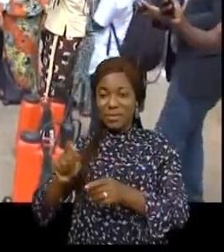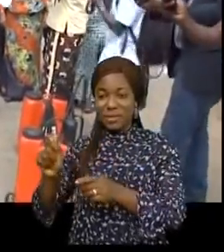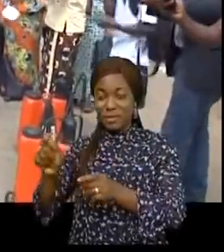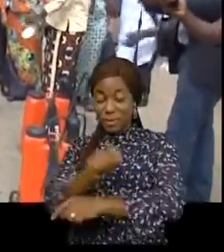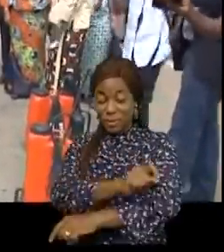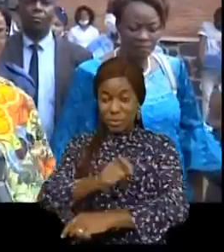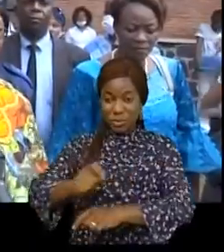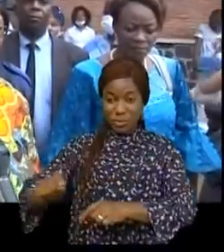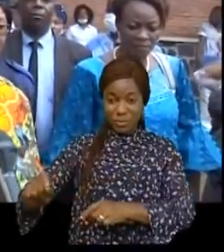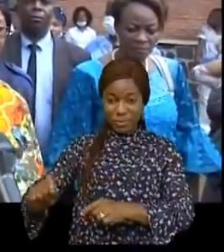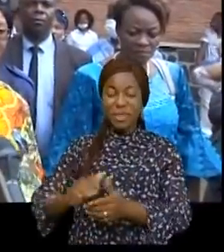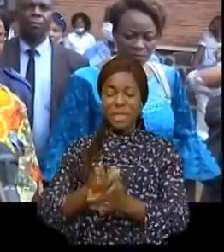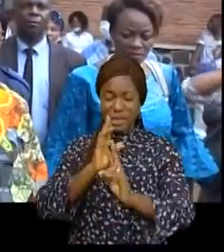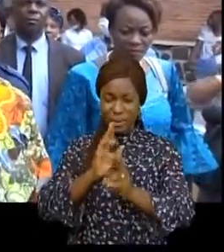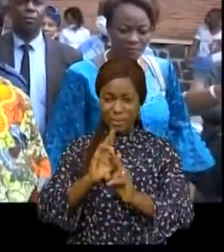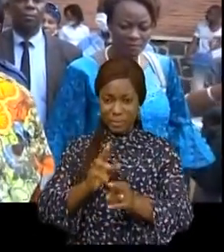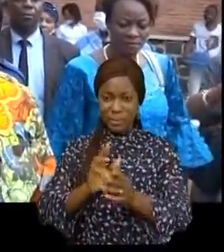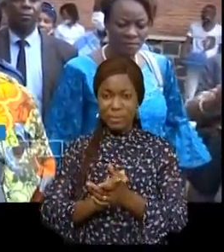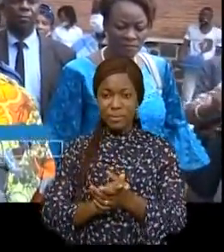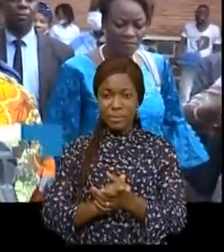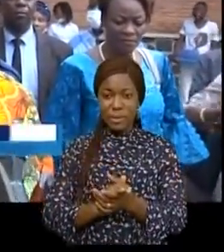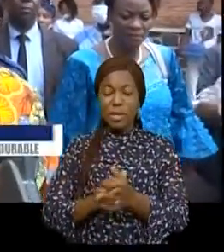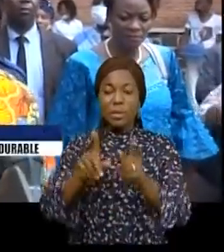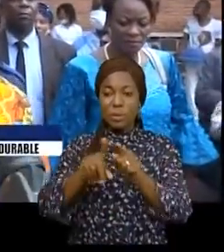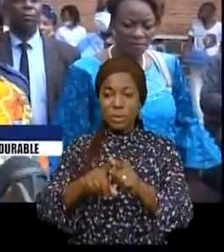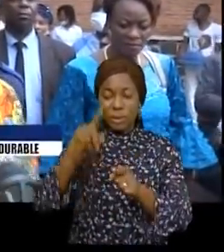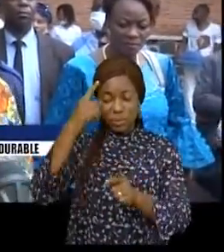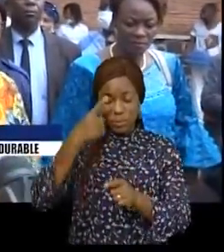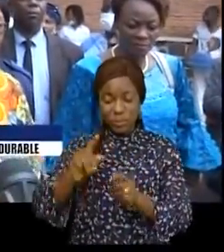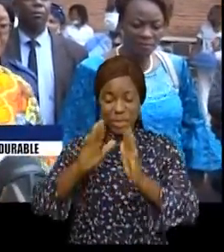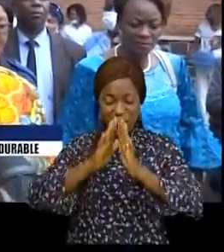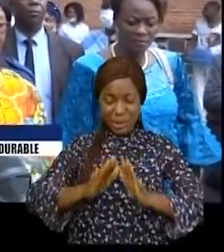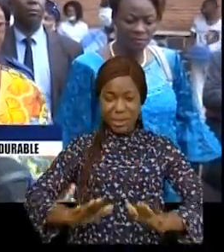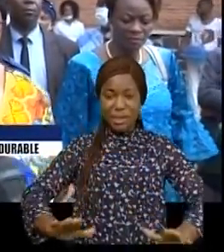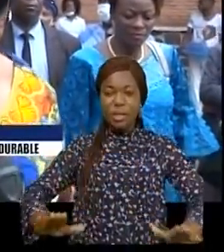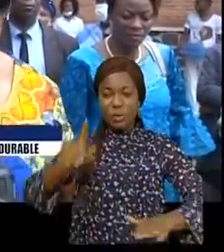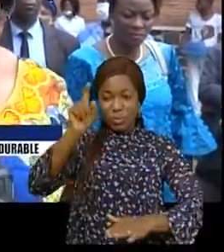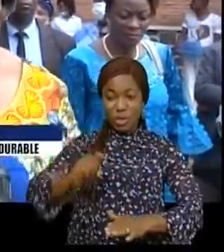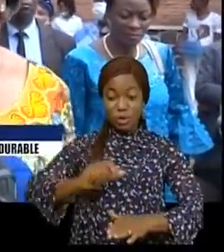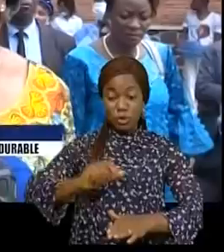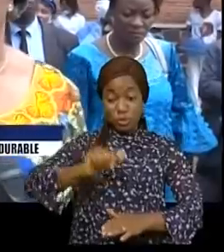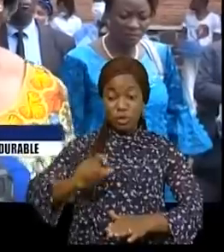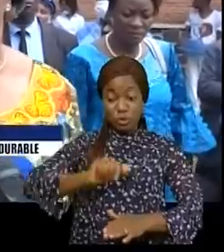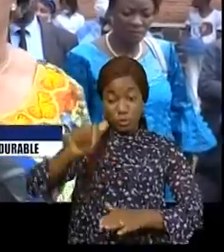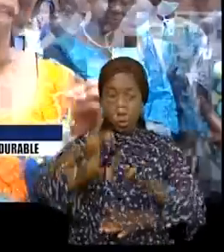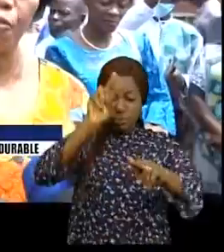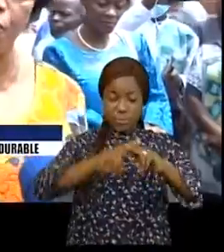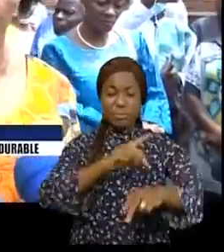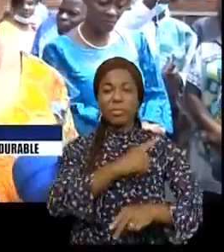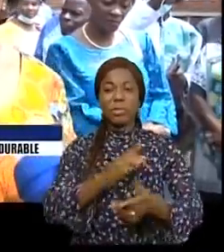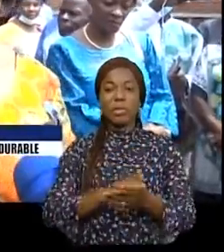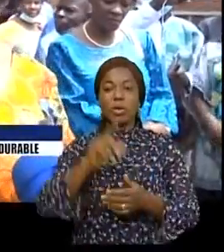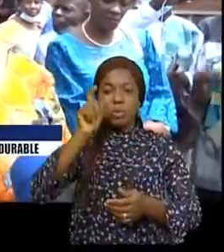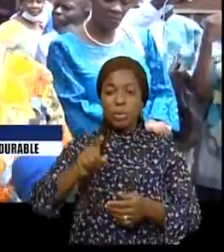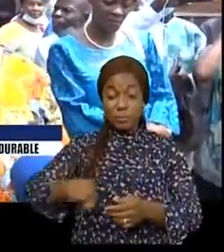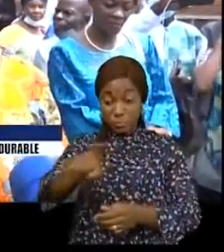réponses viendront de nous-mêmes, de vous. Parce que pour assainir, il faut d'abord soi-même qu'on soit assaini. Nous avons un défi, vous